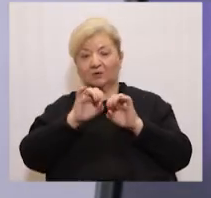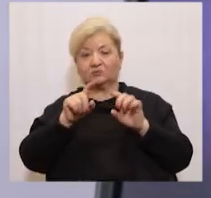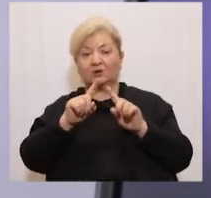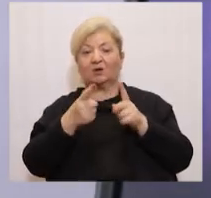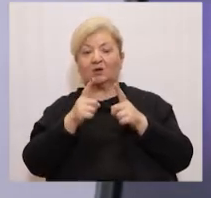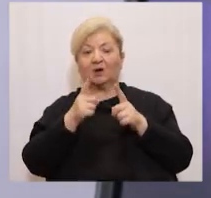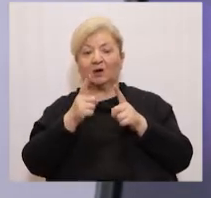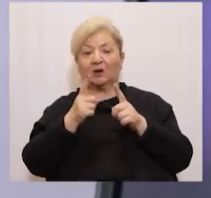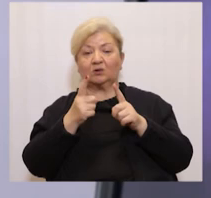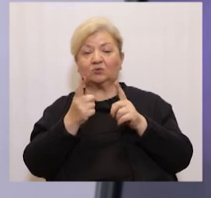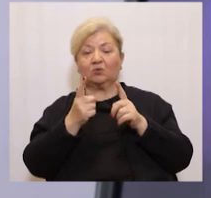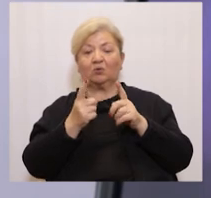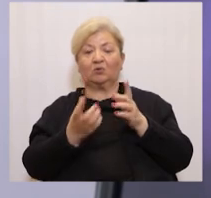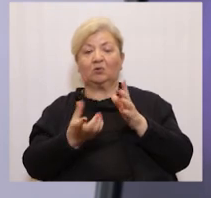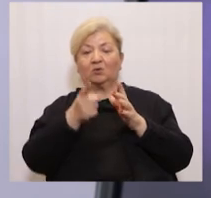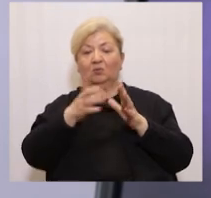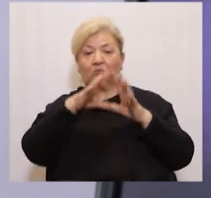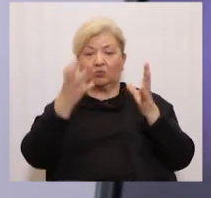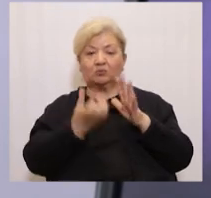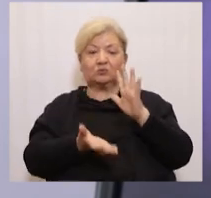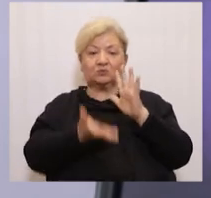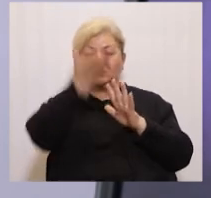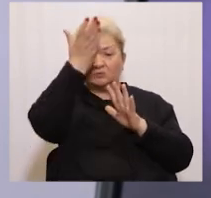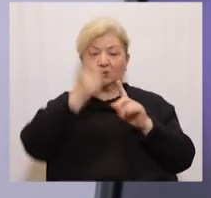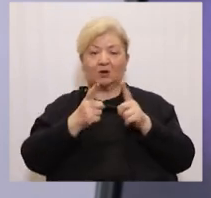თუ რატო მიდის ასეთი ბურთი ზევით.